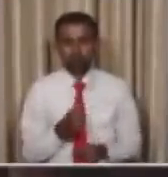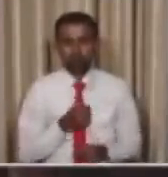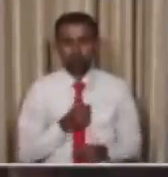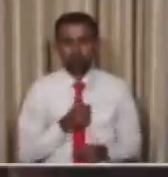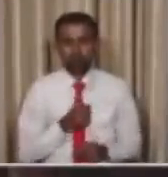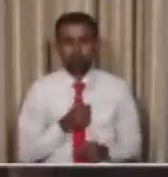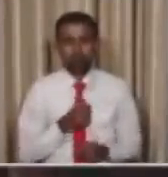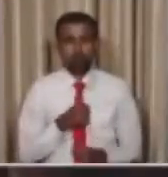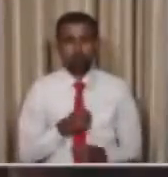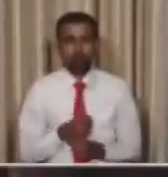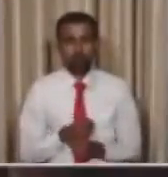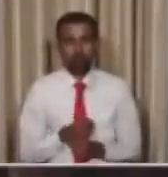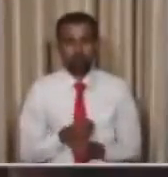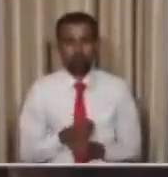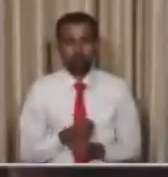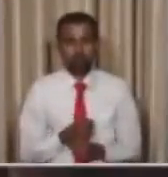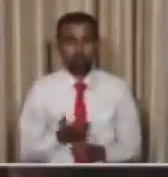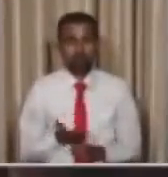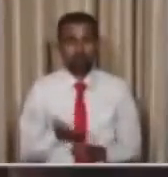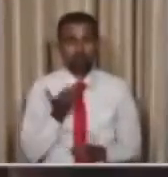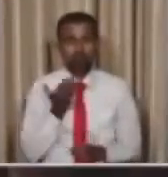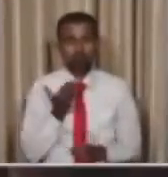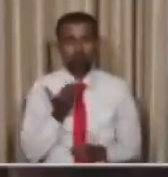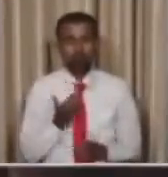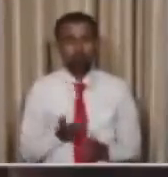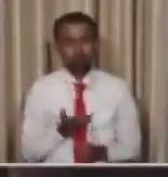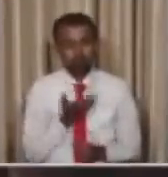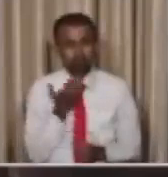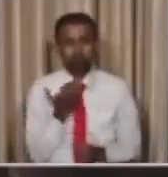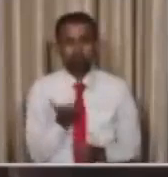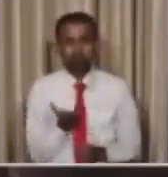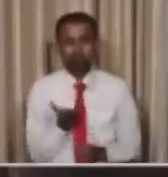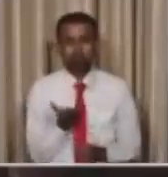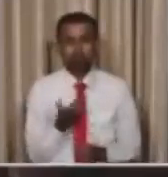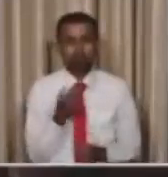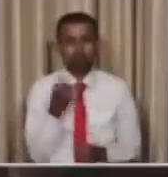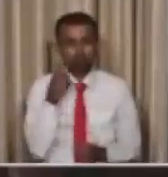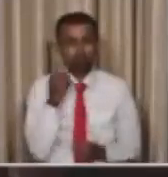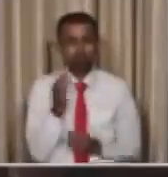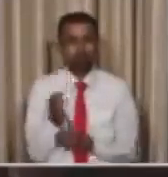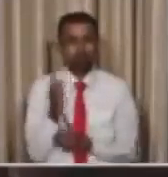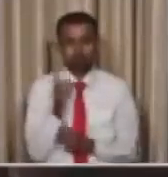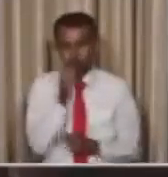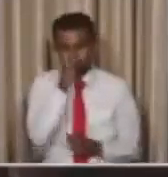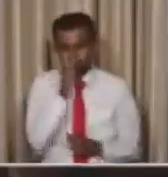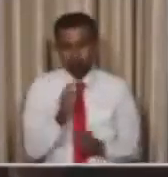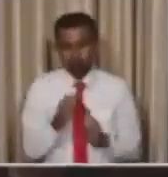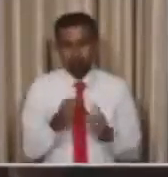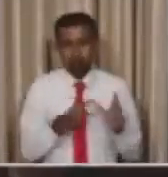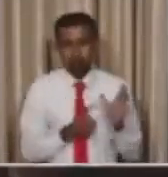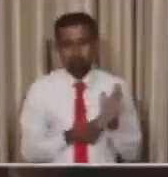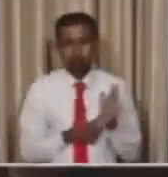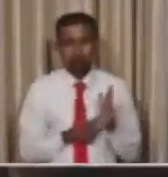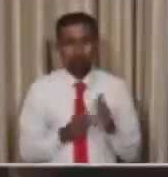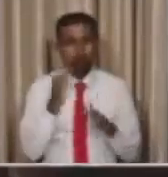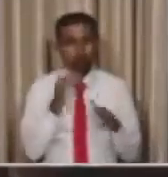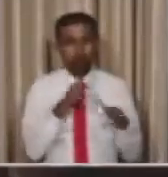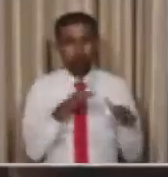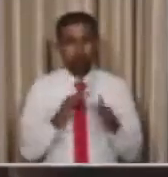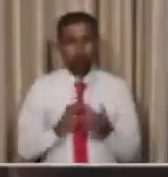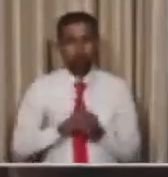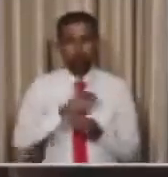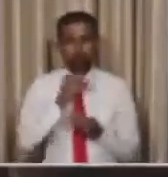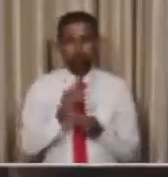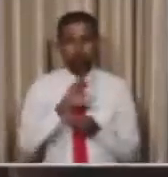අපේ ආණ්ඩුවට මීට වඩා යම් දෙයක් කරන්න පුළුවන්. දැන් අපි දන්නවා ජනාධිපතිතුමා පලස්තීනයේ ඉන්න ජනතාව වෙනුවෙන් අරමුදලක්